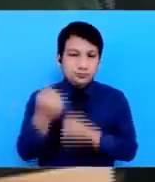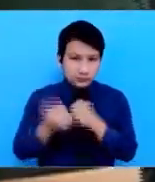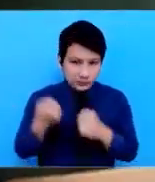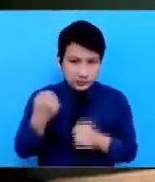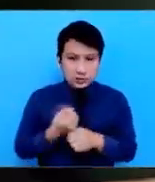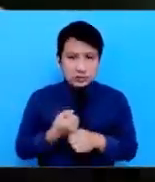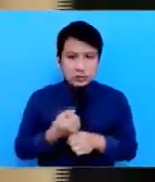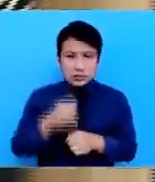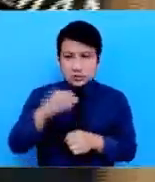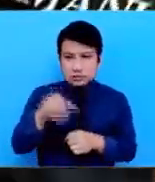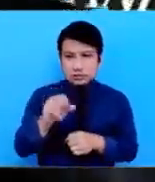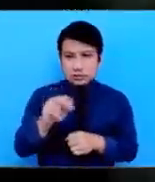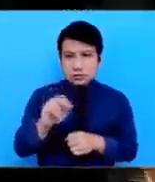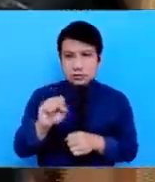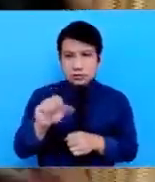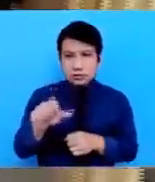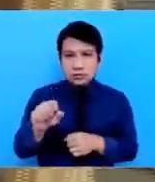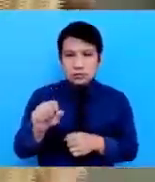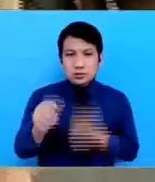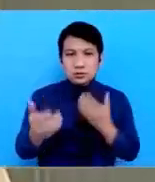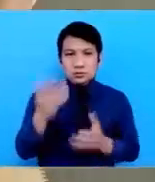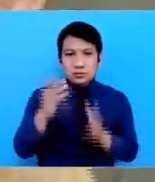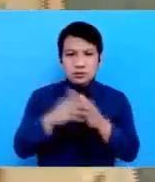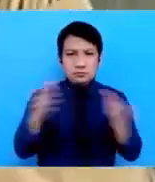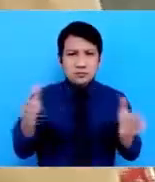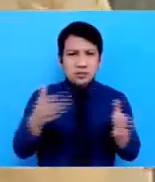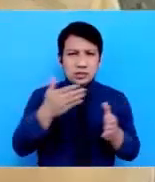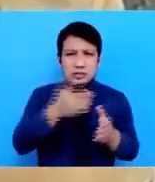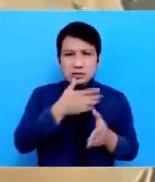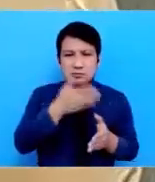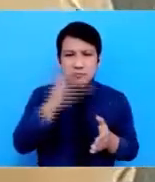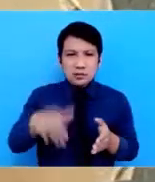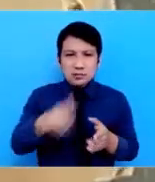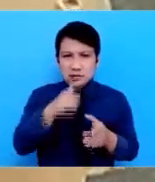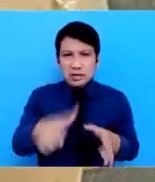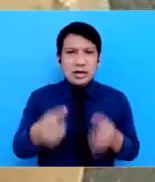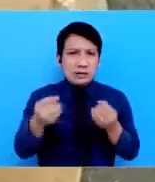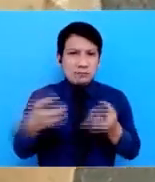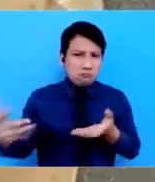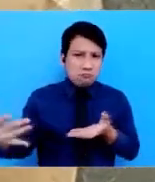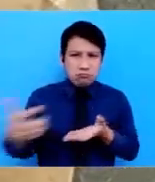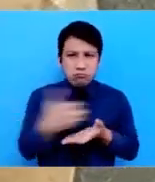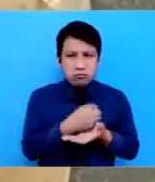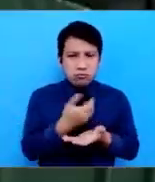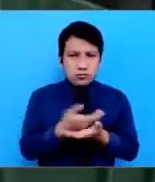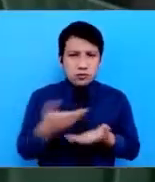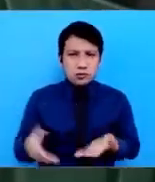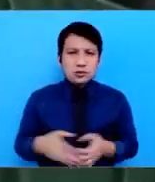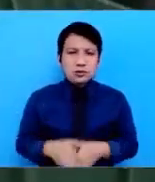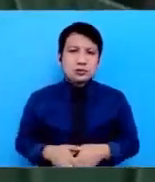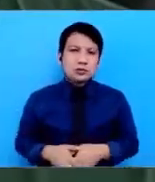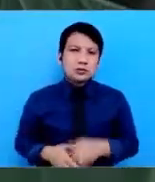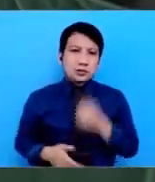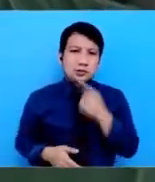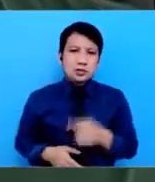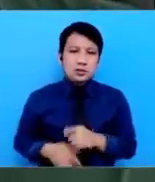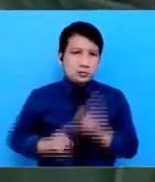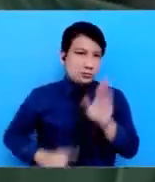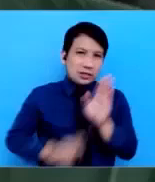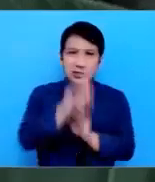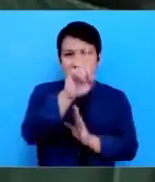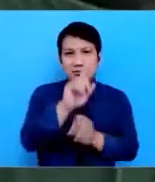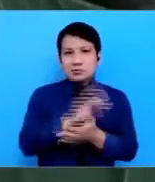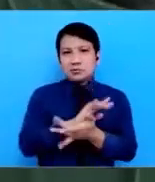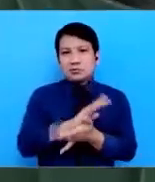Jonas, gusto raw itaboy ang malaking malas kaya siya bumili ng maraming paputok. Sana pagtaboy ng COVID, wala na gano'n. Ng Omicron.